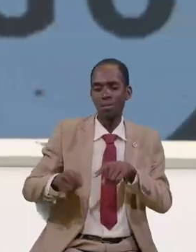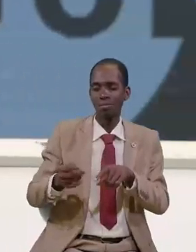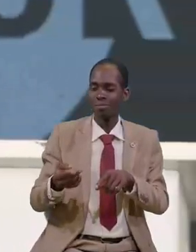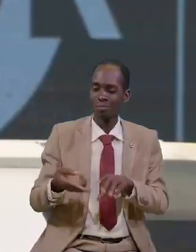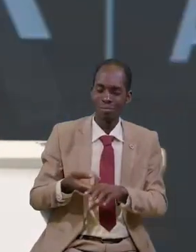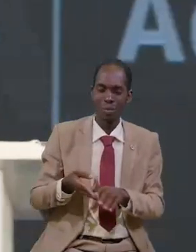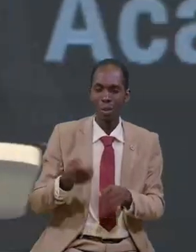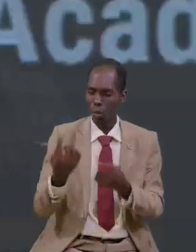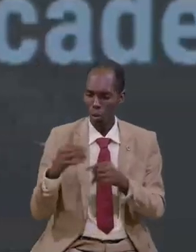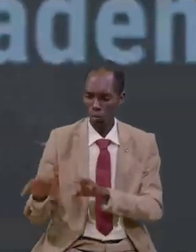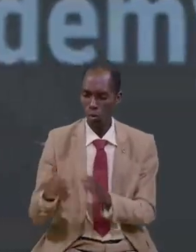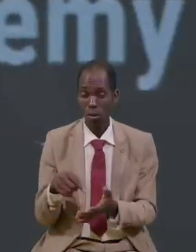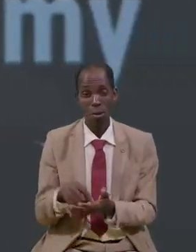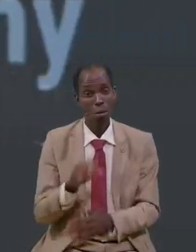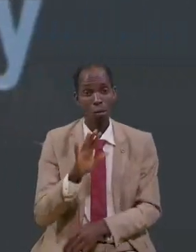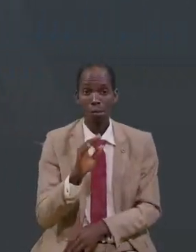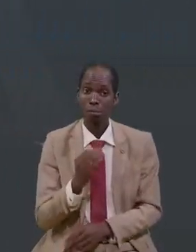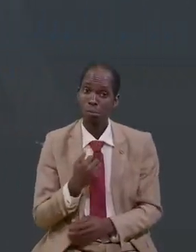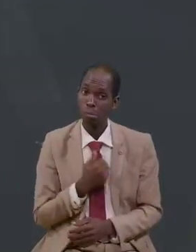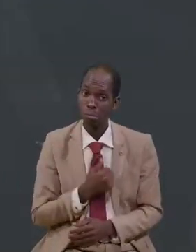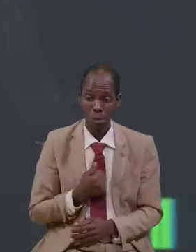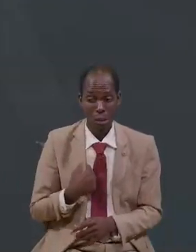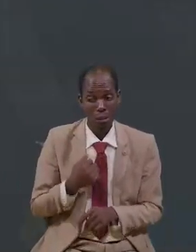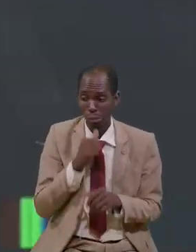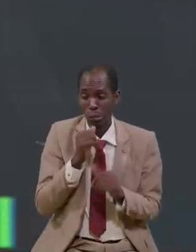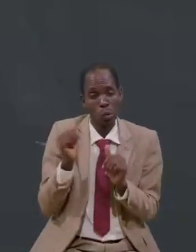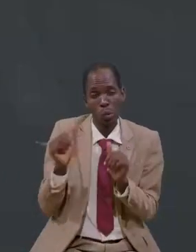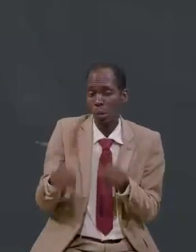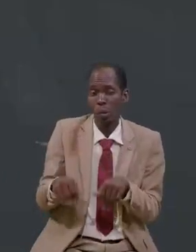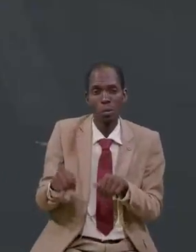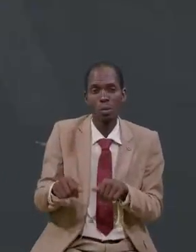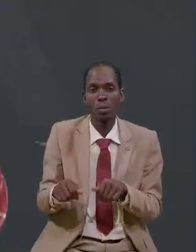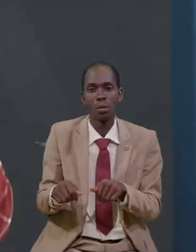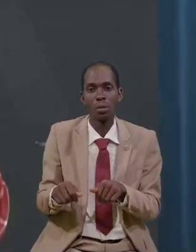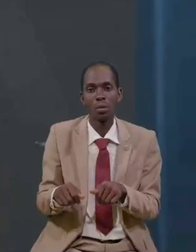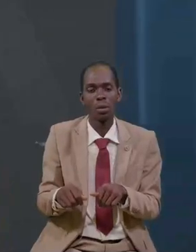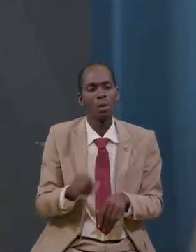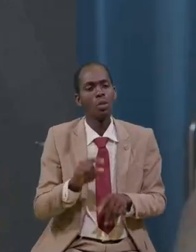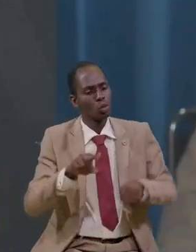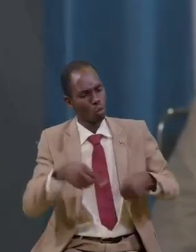fais ceci ou fais cela. Oh, je ne peux pas.